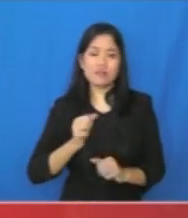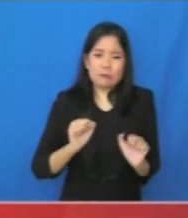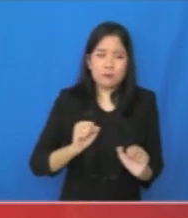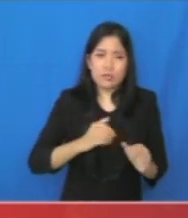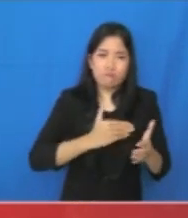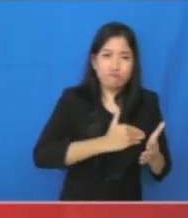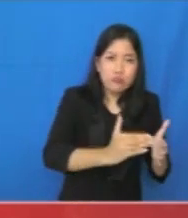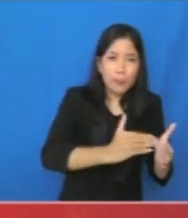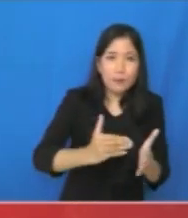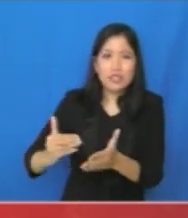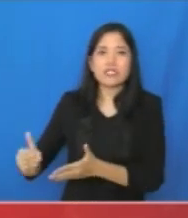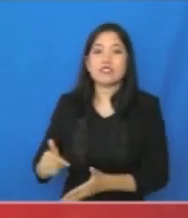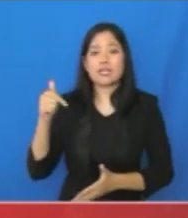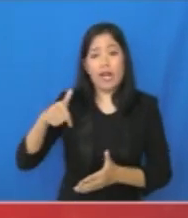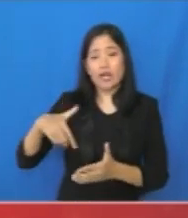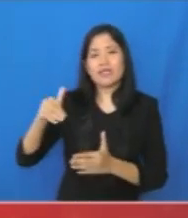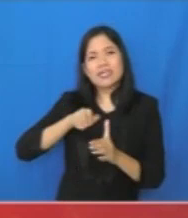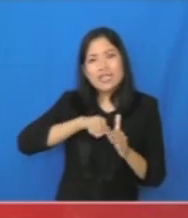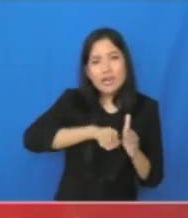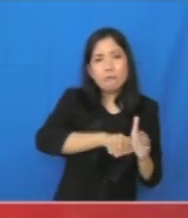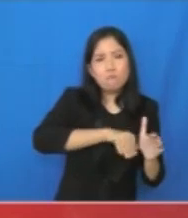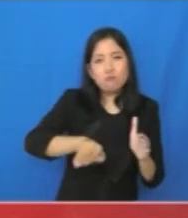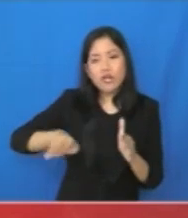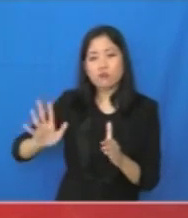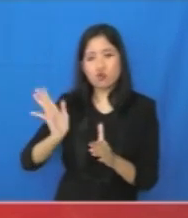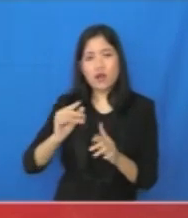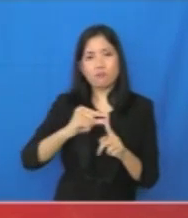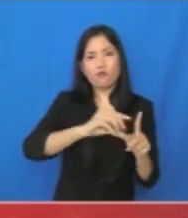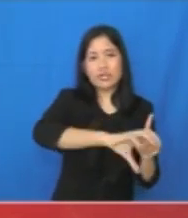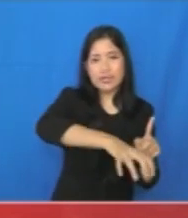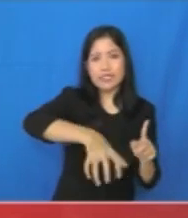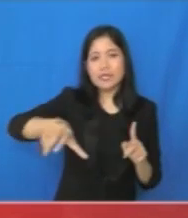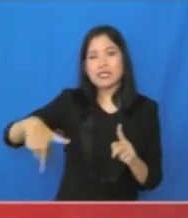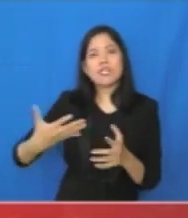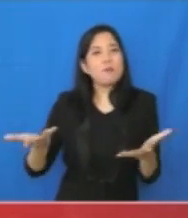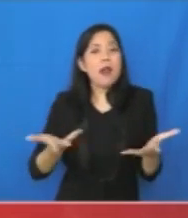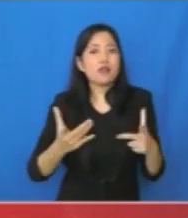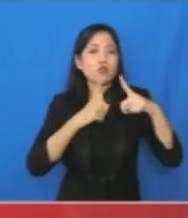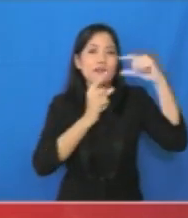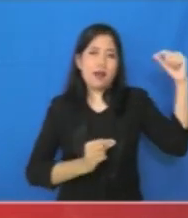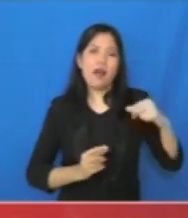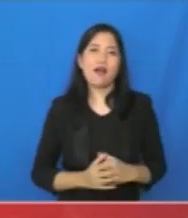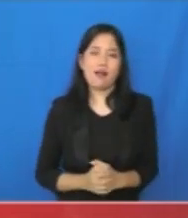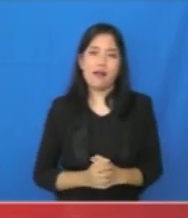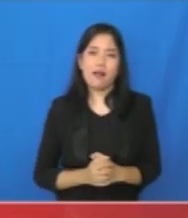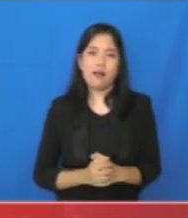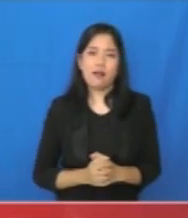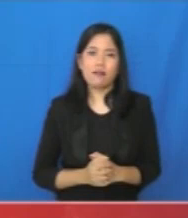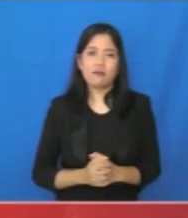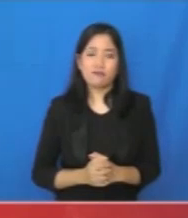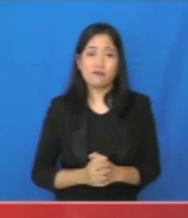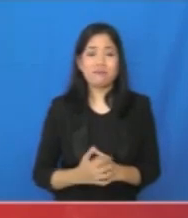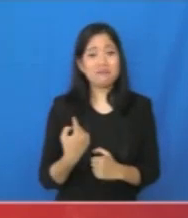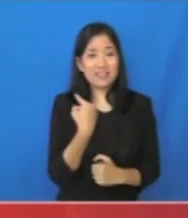hari ini pun sudah ada pengiriman ke beberapa provinsi di Sumatera kita berharap